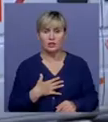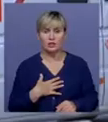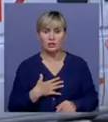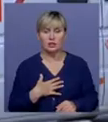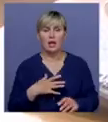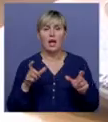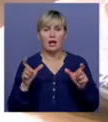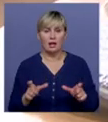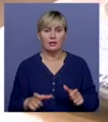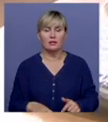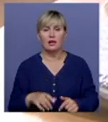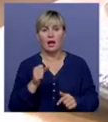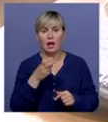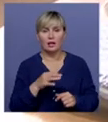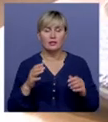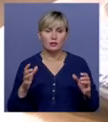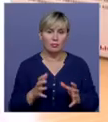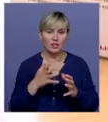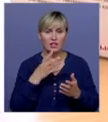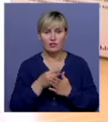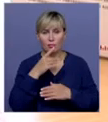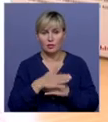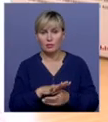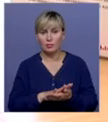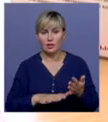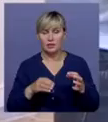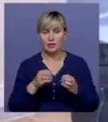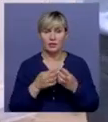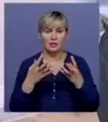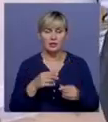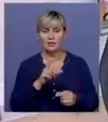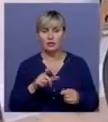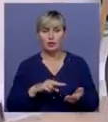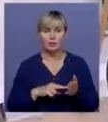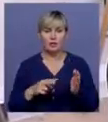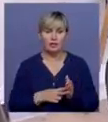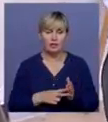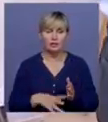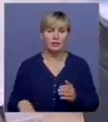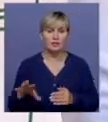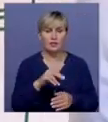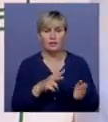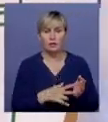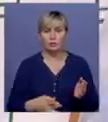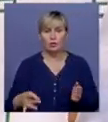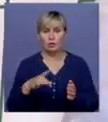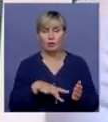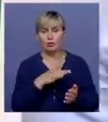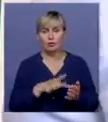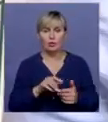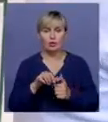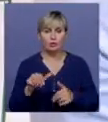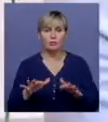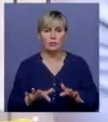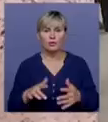карантина акция береги своих близких продлится 10 дней волонтеры планируют охватить все 8 районов города особенно